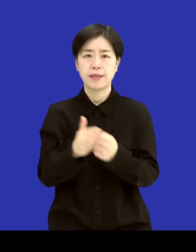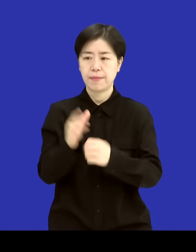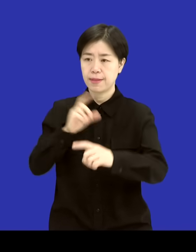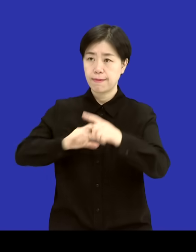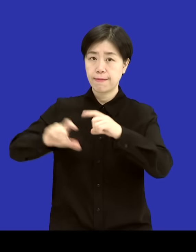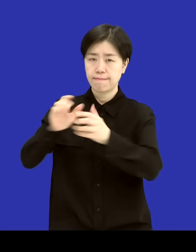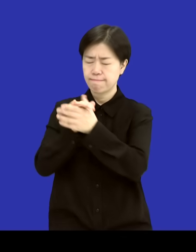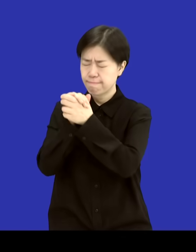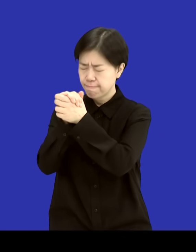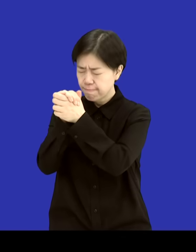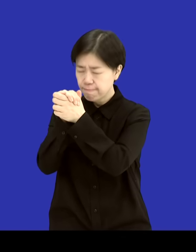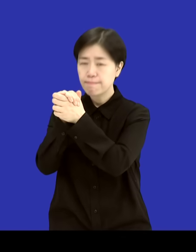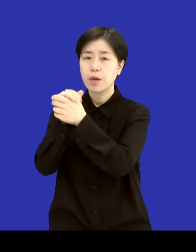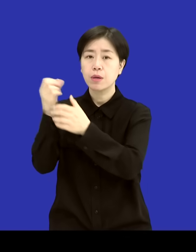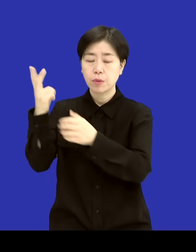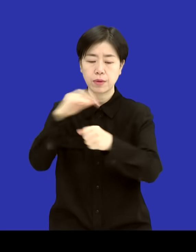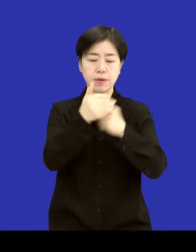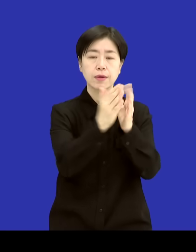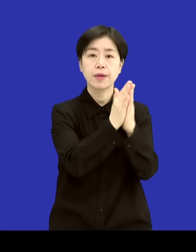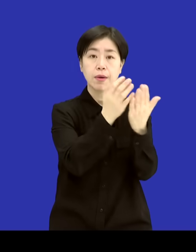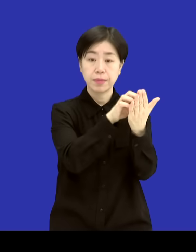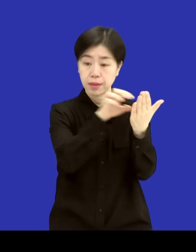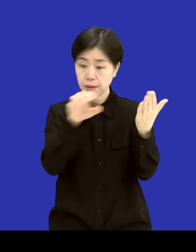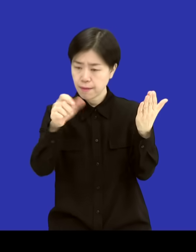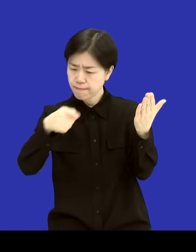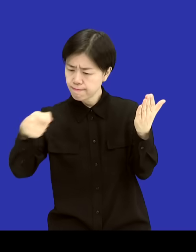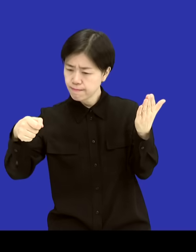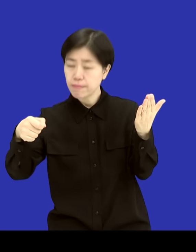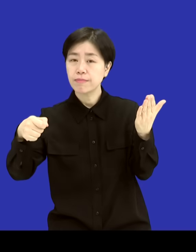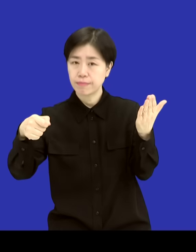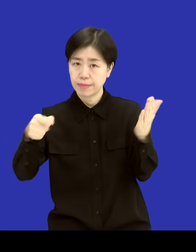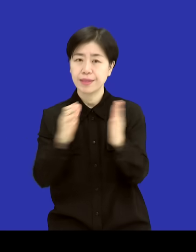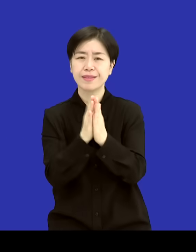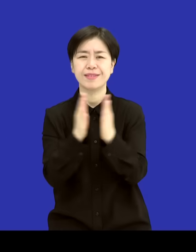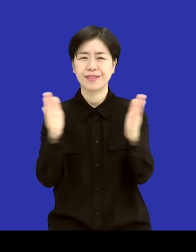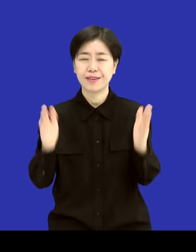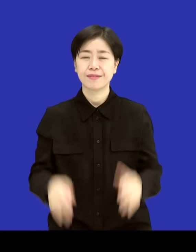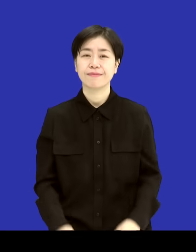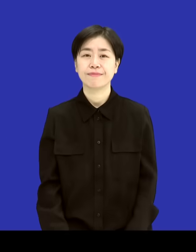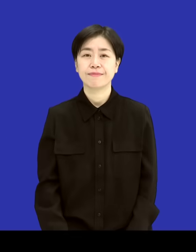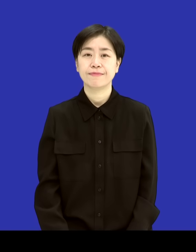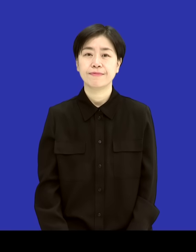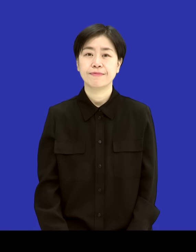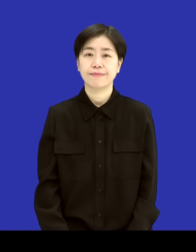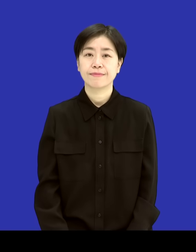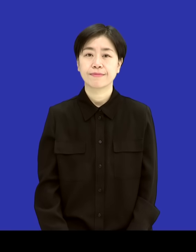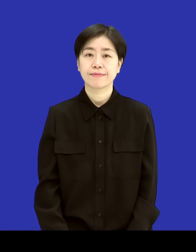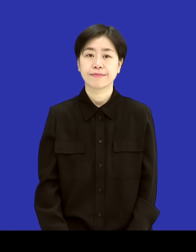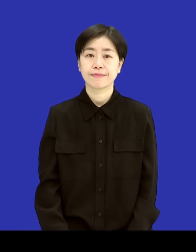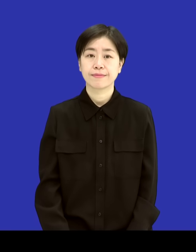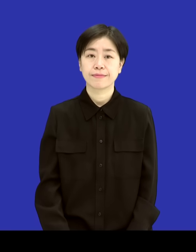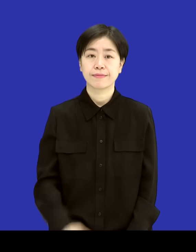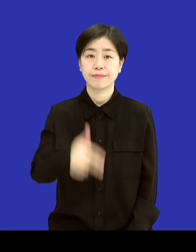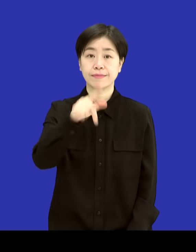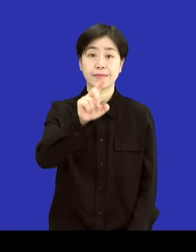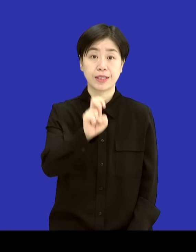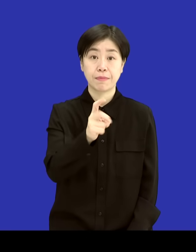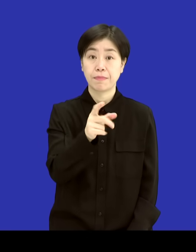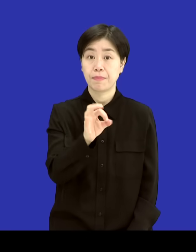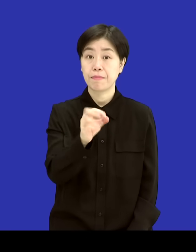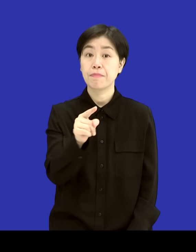또 성경 필사도 그때 이제 좀 시작하게 되고 예. 그래서 그때 막 잠언을 이렇게